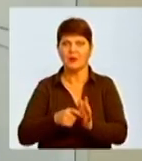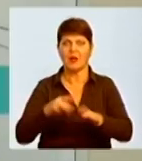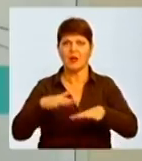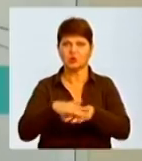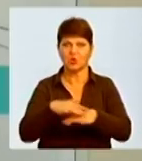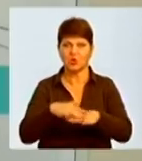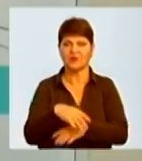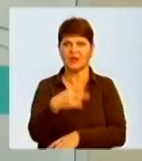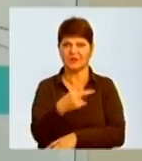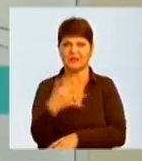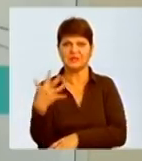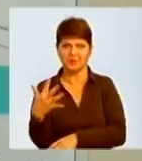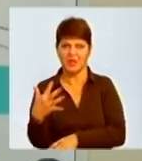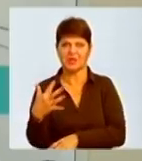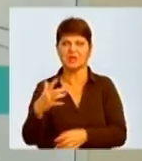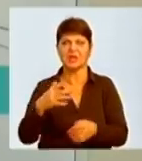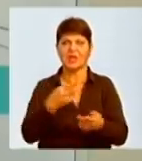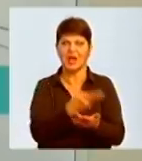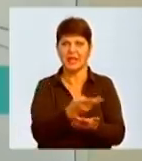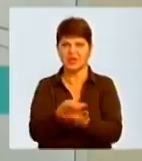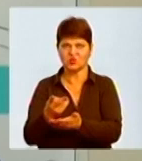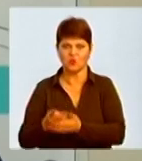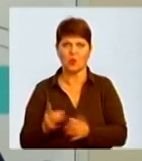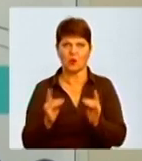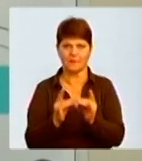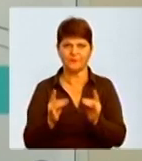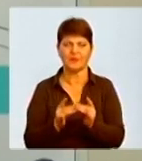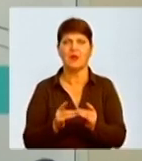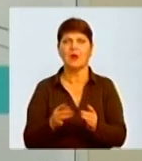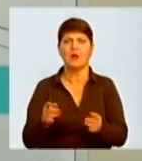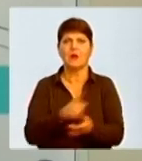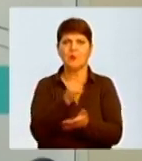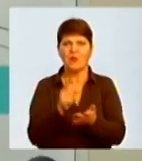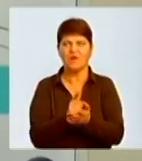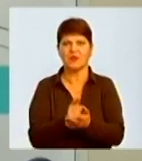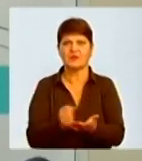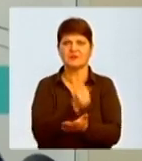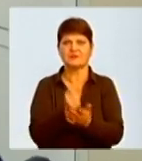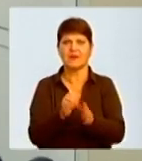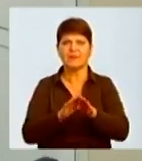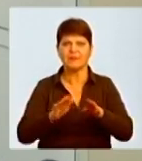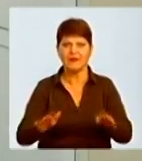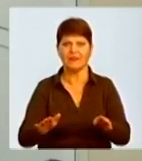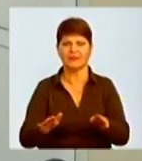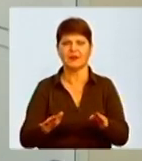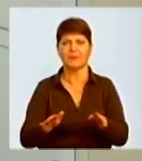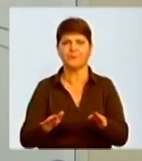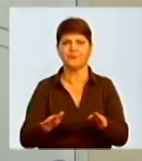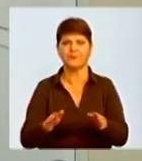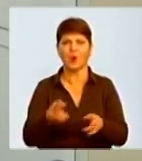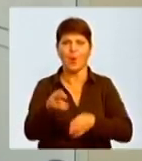намагаємося дотримуватись світових стандартів і виконувати, в принципі, стандартні світові операції з застосуванням сучасних методик, з